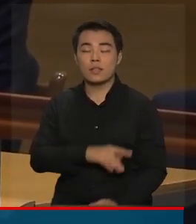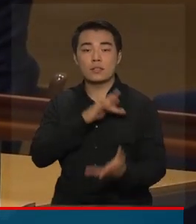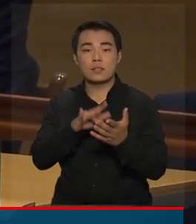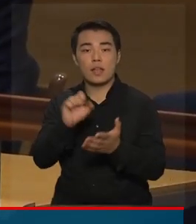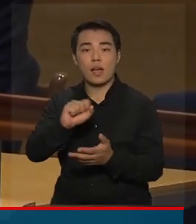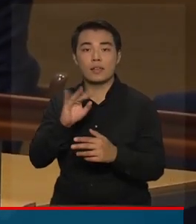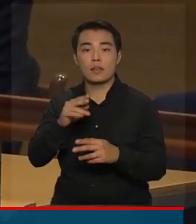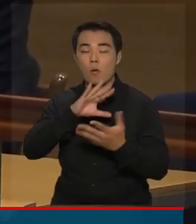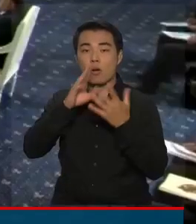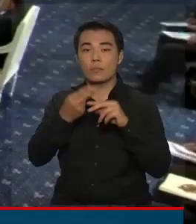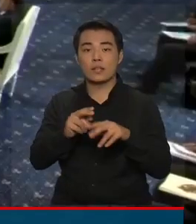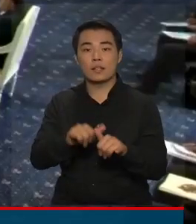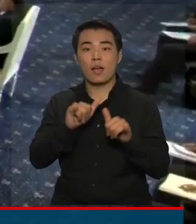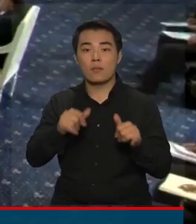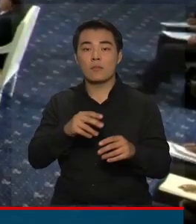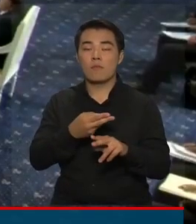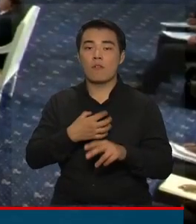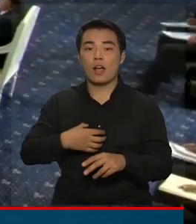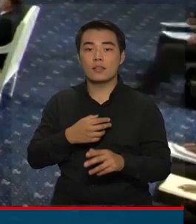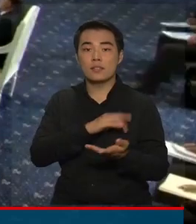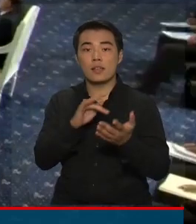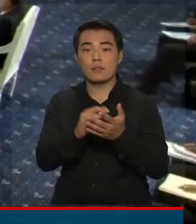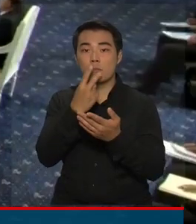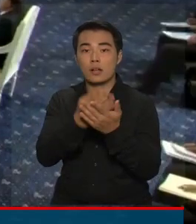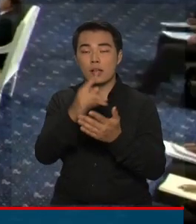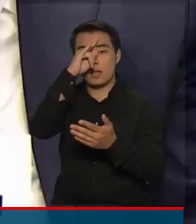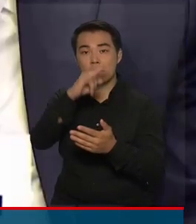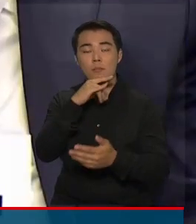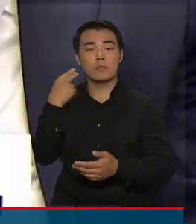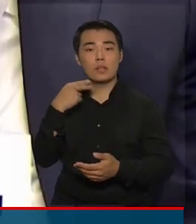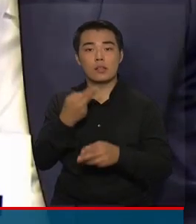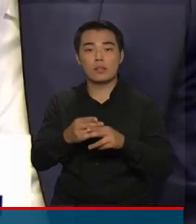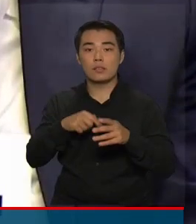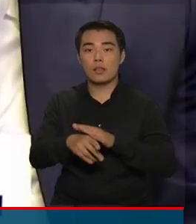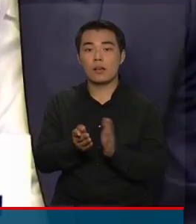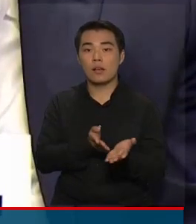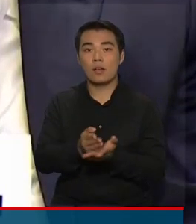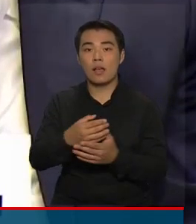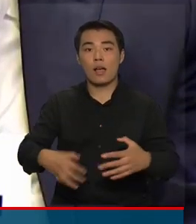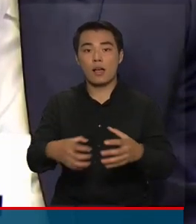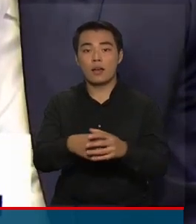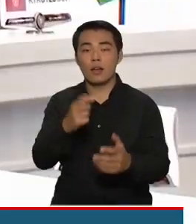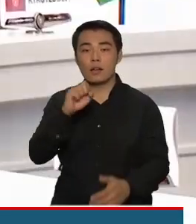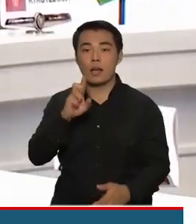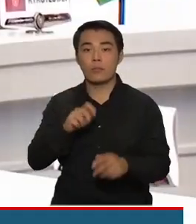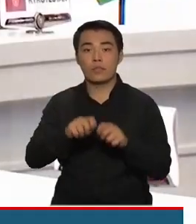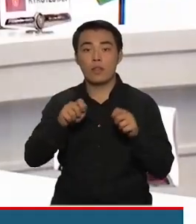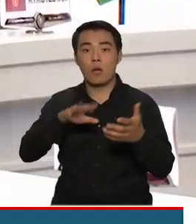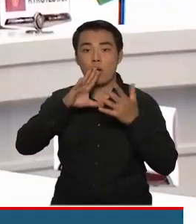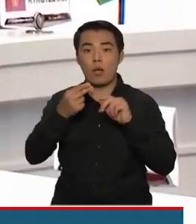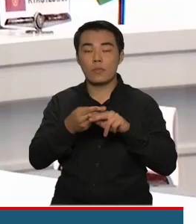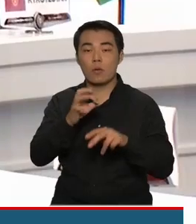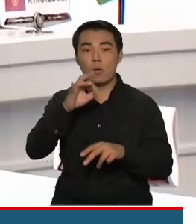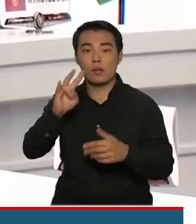мен Ауғанстанда тұрақты дамудың мақсат мұраттарын баян ету үшін Қазақ президентінің аймақтық хаб құру жөніндегі бастамасы Біріккен ұлттар ұйымының